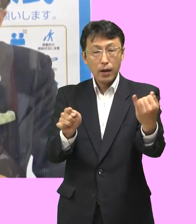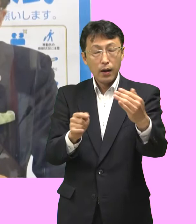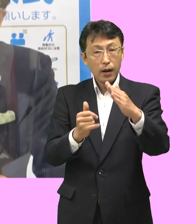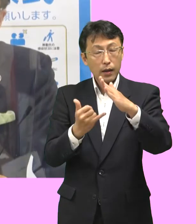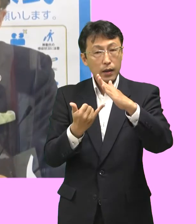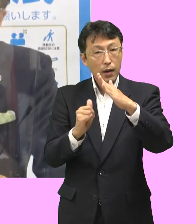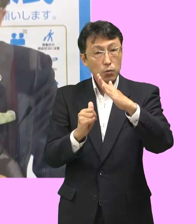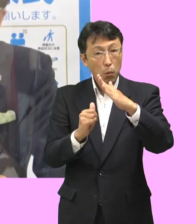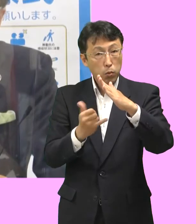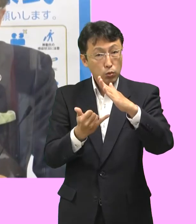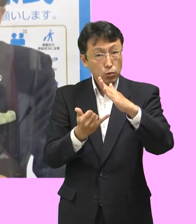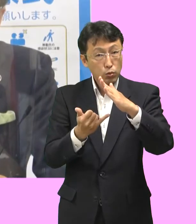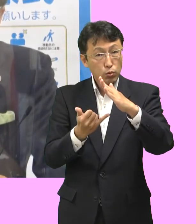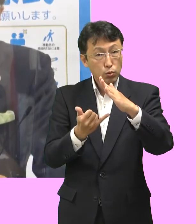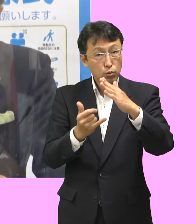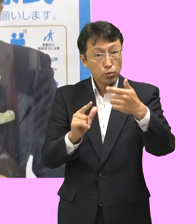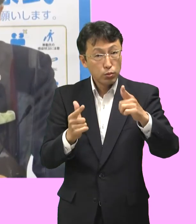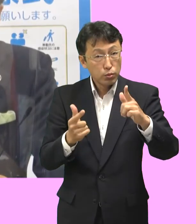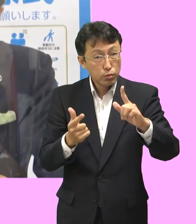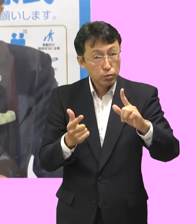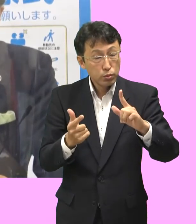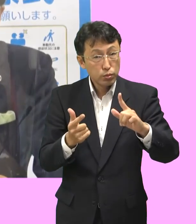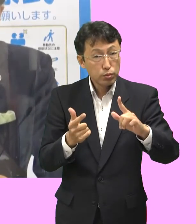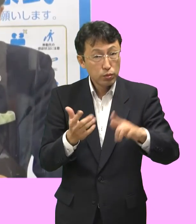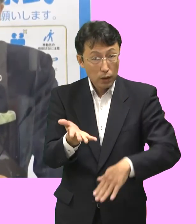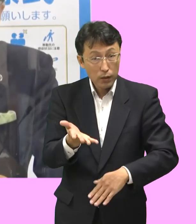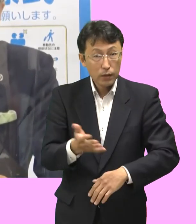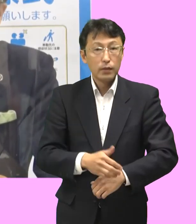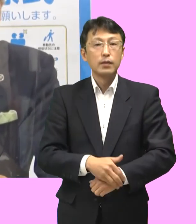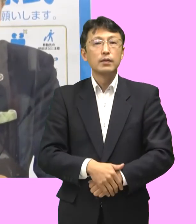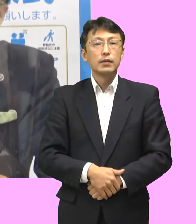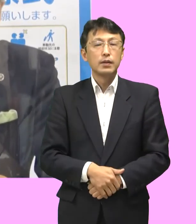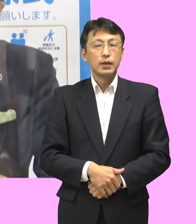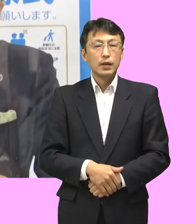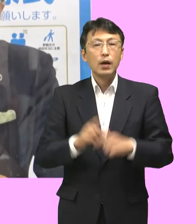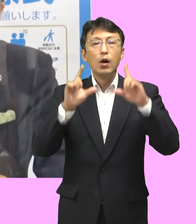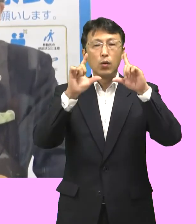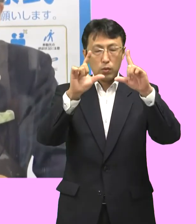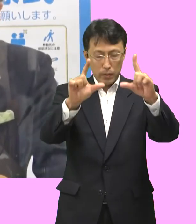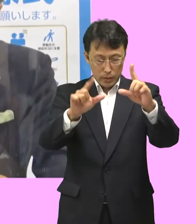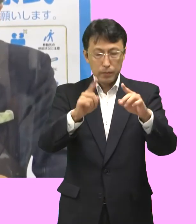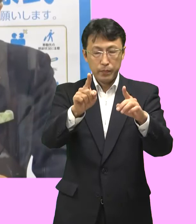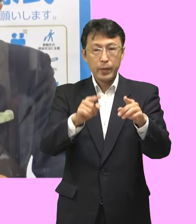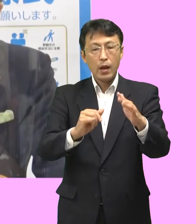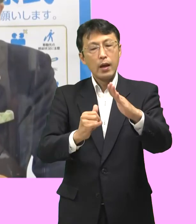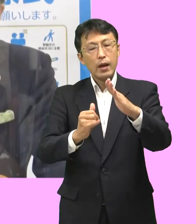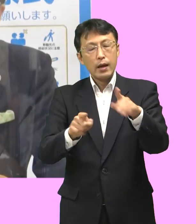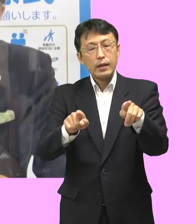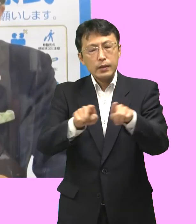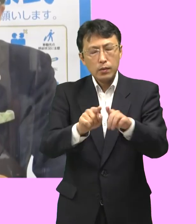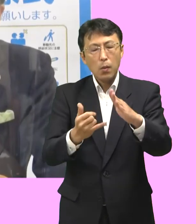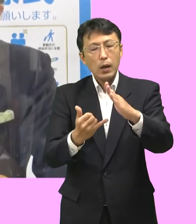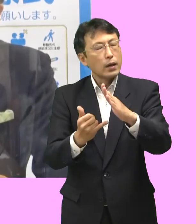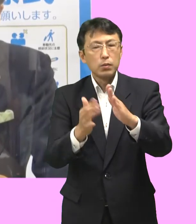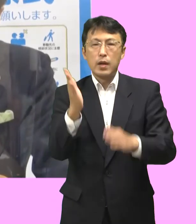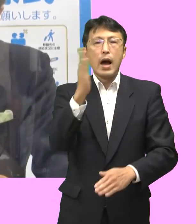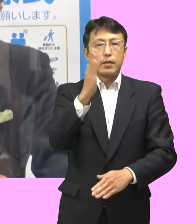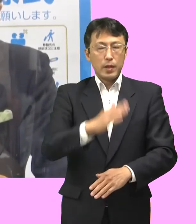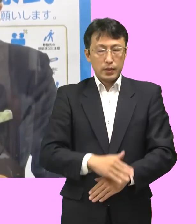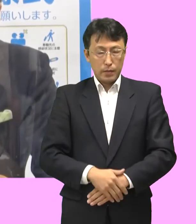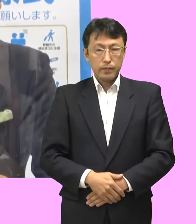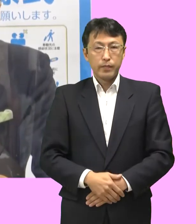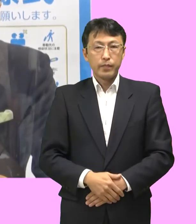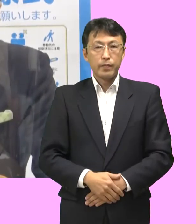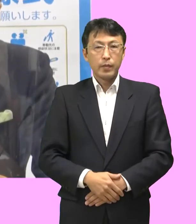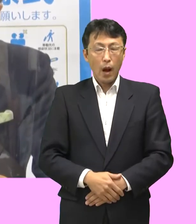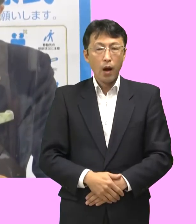ない。 家族というか、同居している家族ではありません。 ではない、はい、あくまで職場関係者ということでは、濃厚接